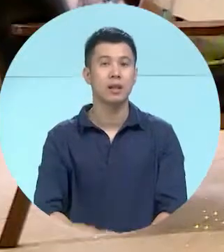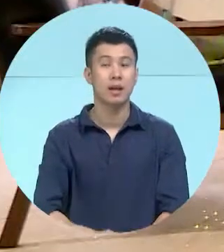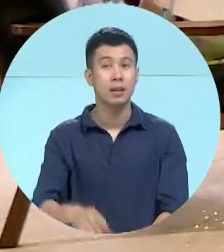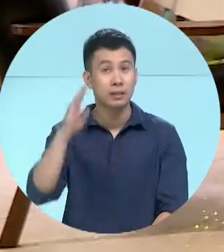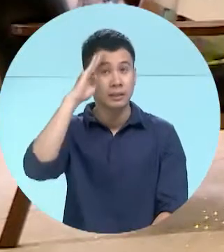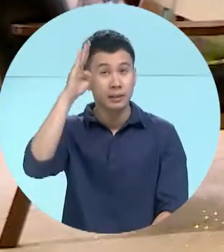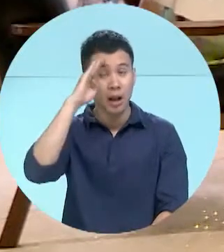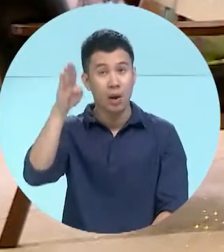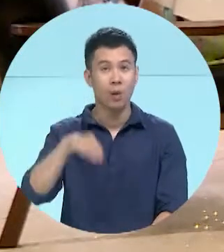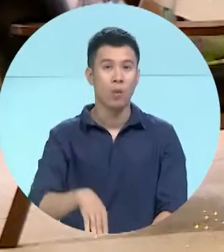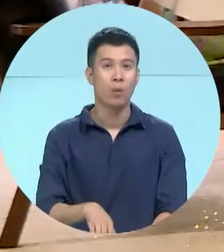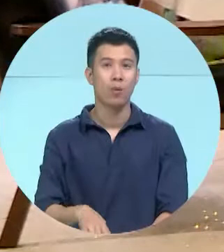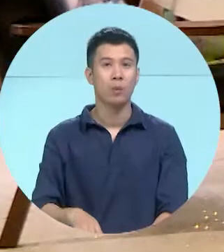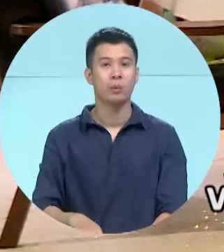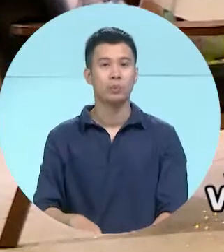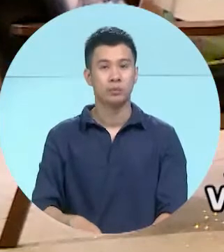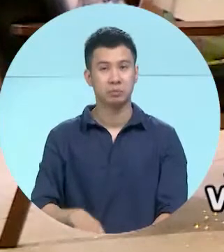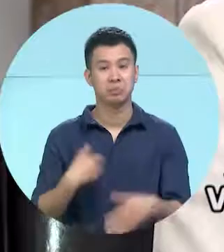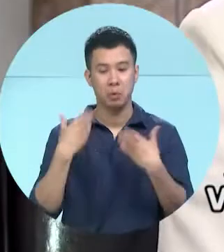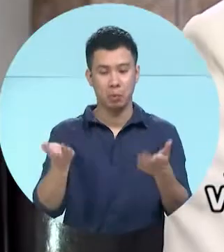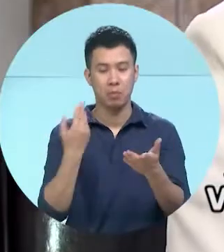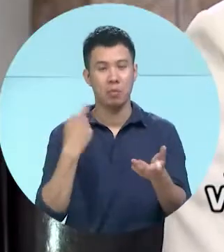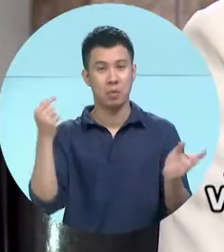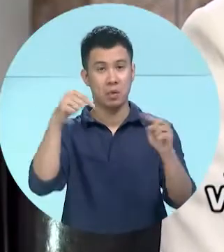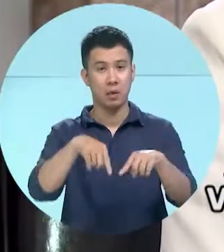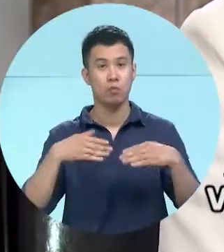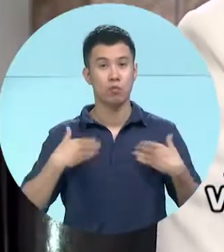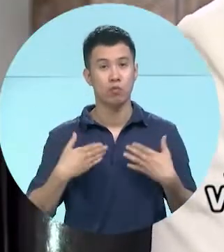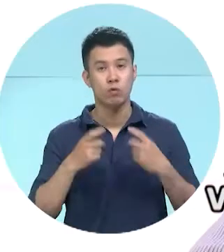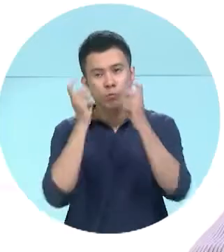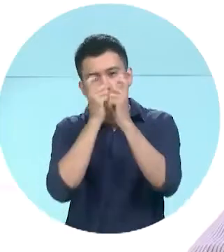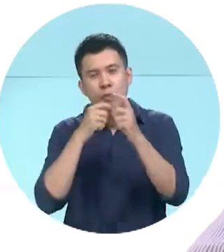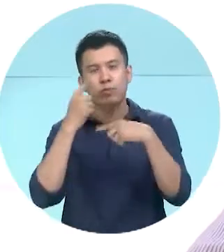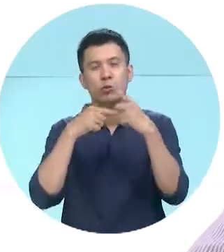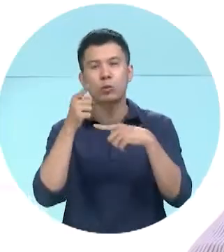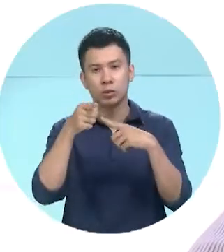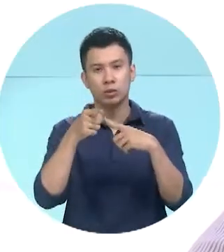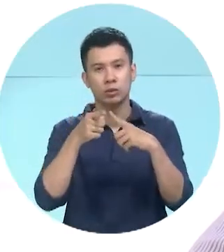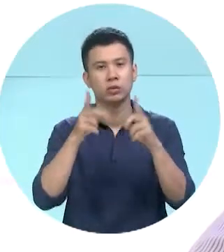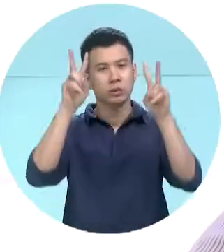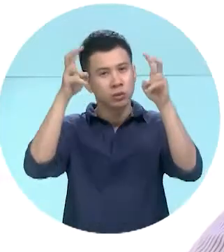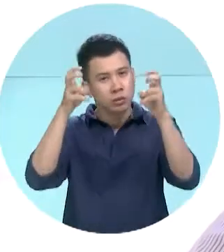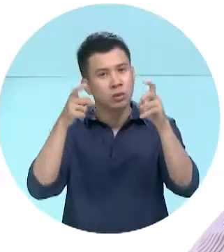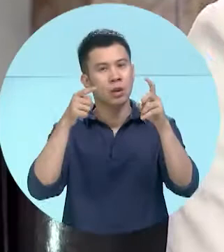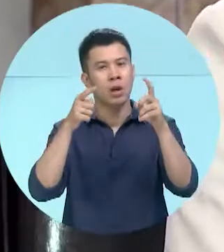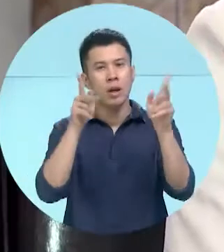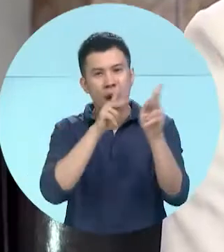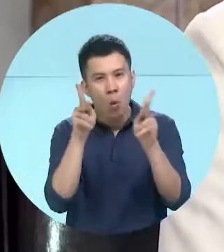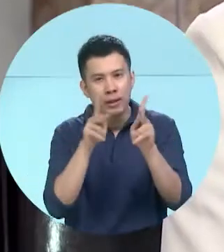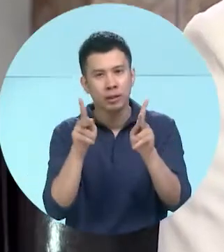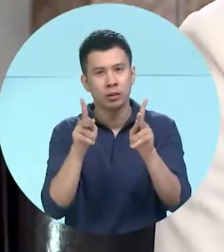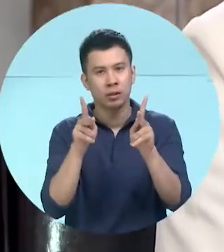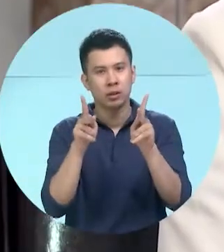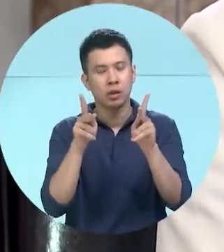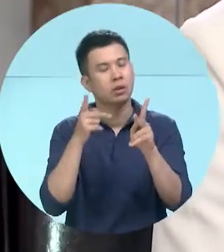Misha and Mike. It's great to talk to you about the story and the plan you are going to bring for people with disability